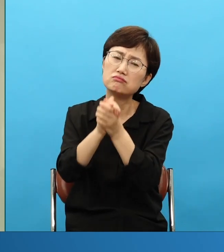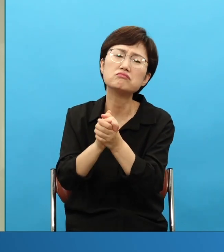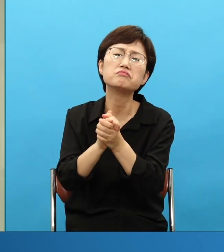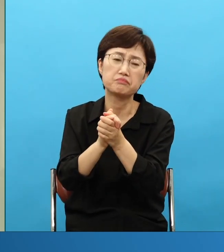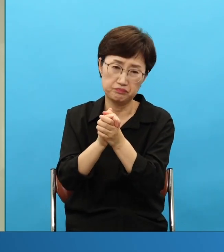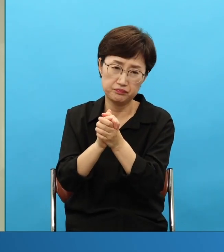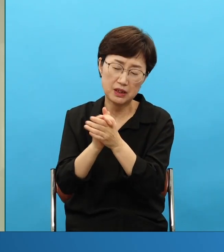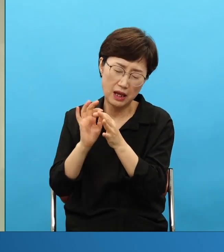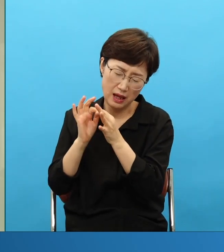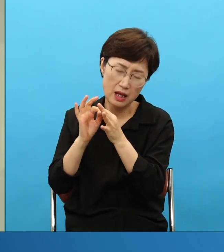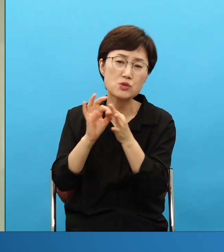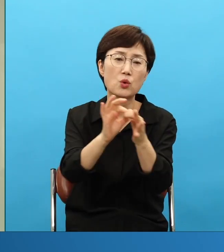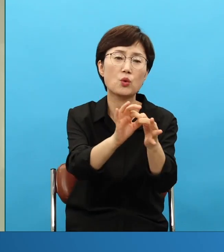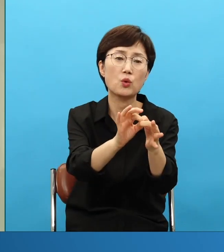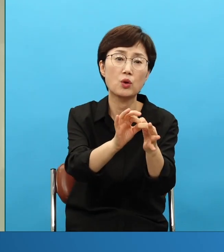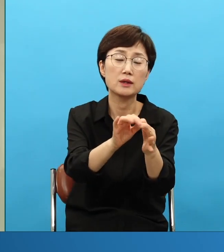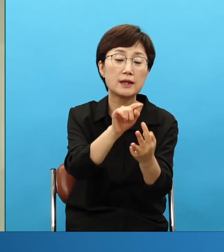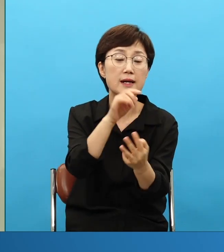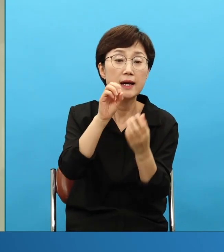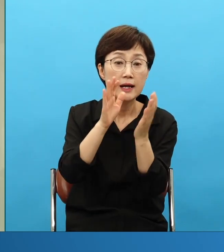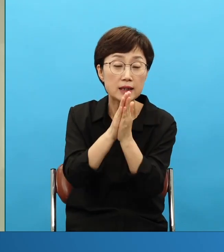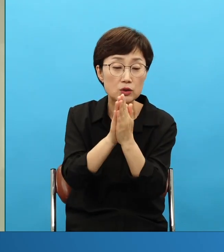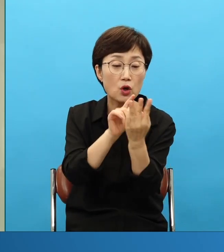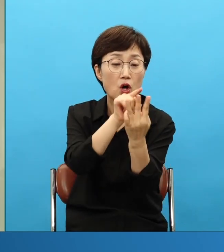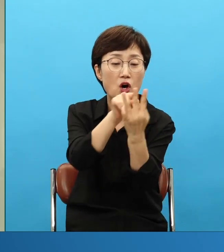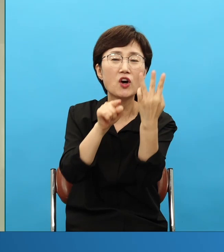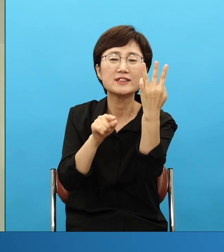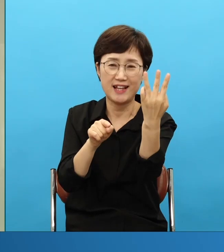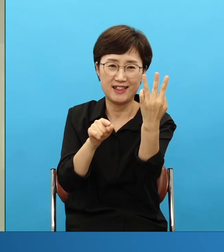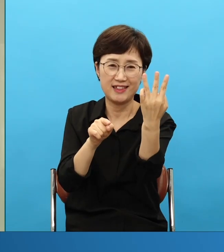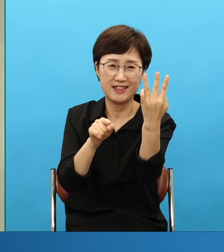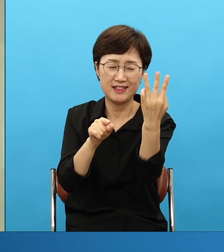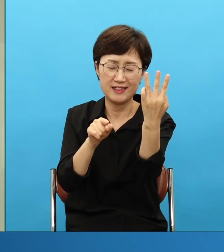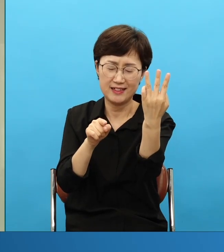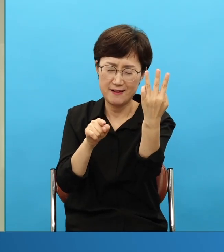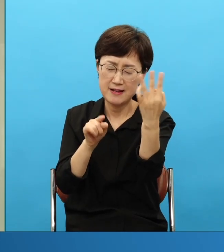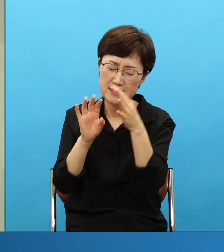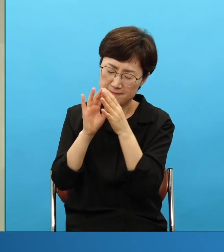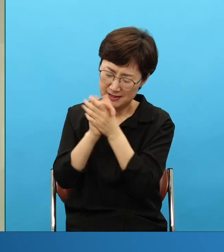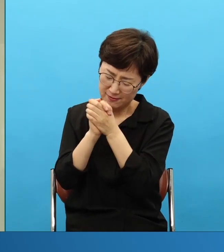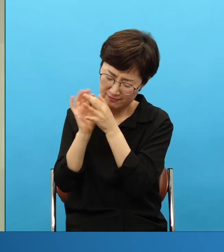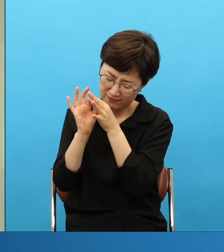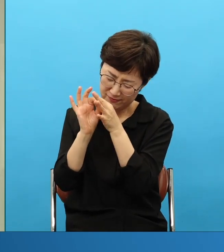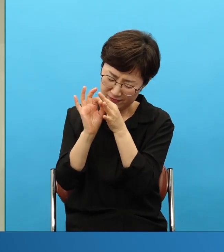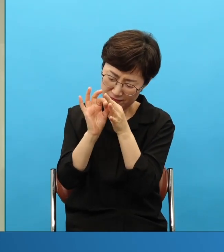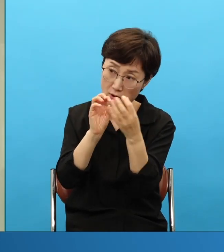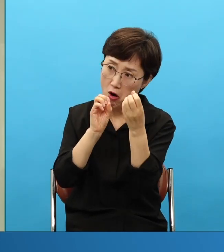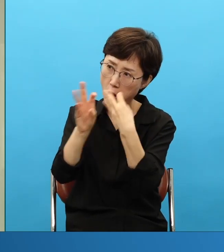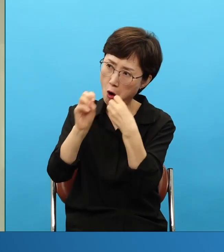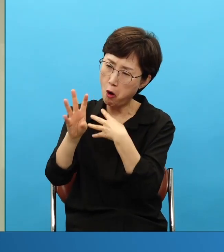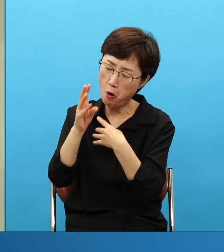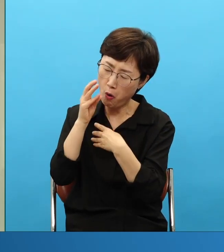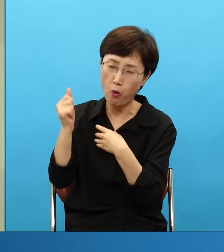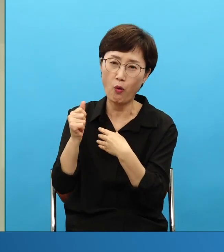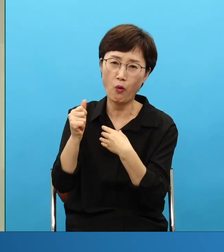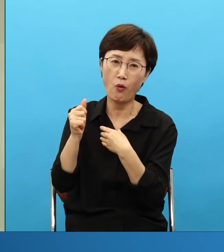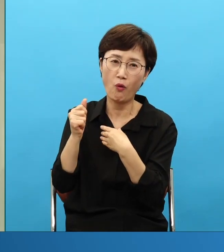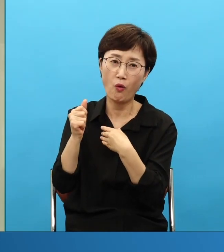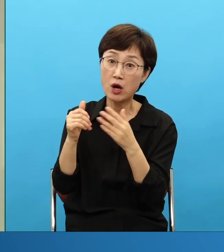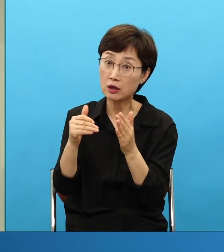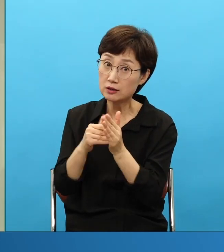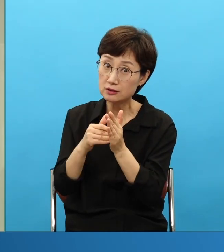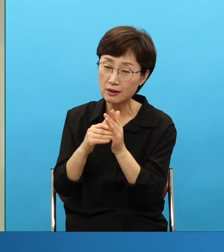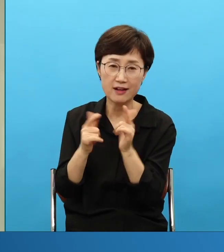world evangelization. 이 세 가지가요 응답이 다 왔어요. But answers came for all three of those prayer 근데 이 topics. 응답이요 계속해서 오기